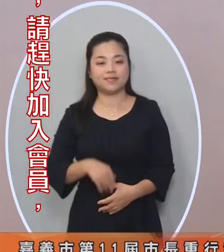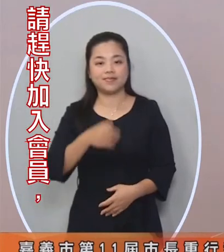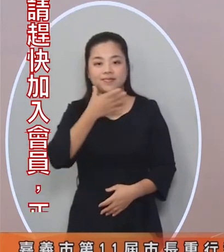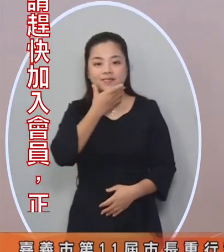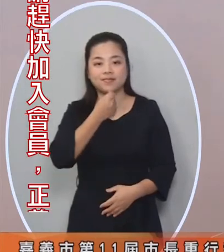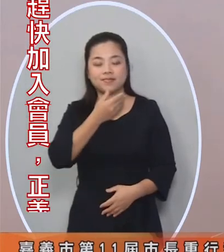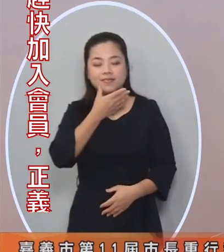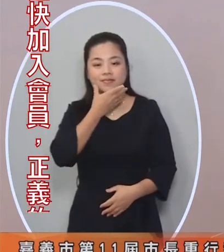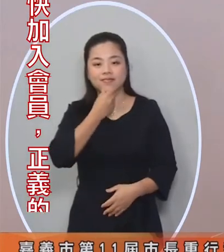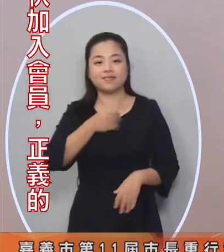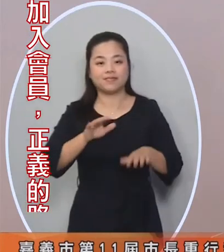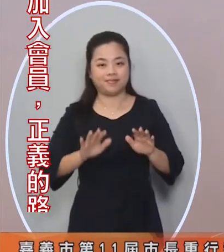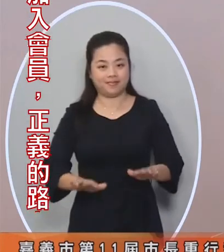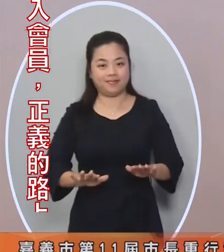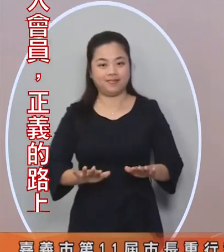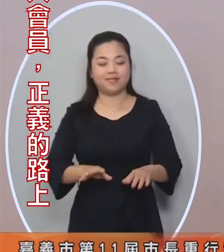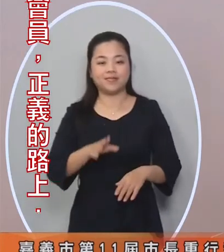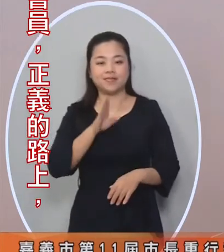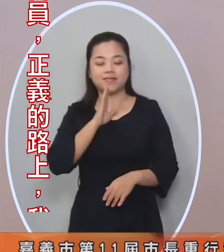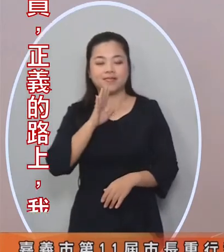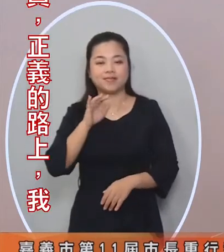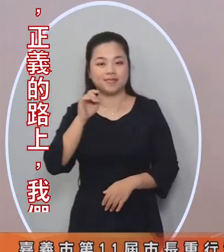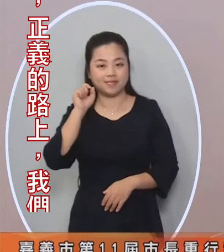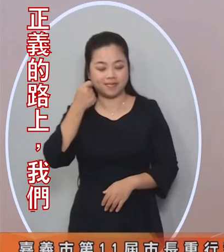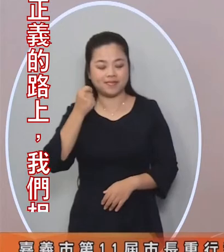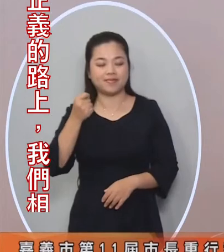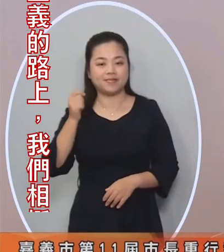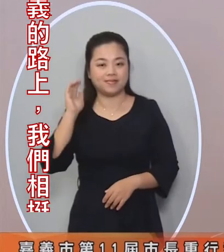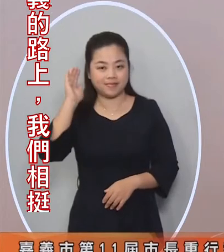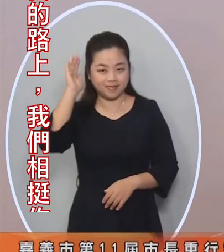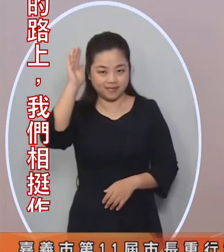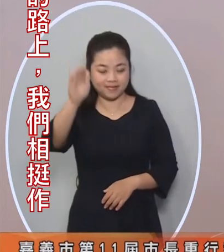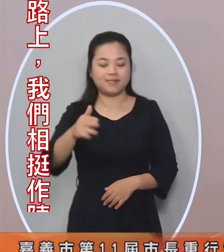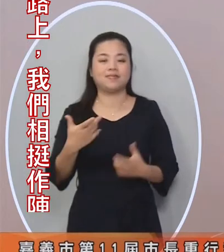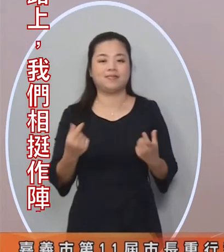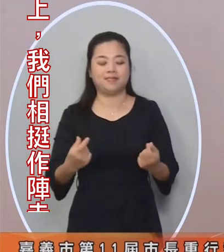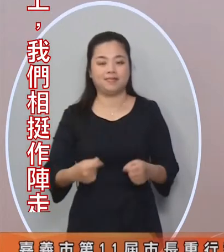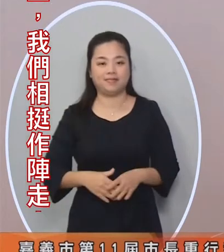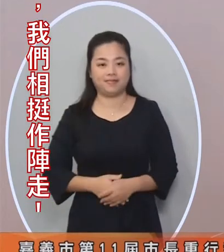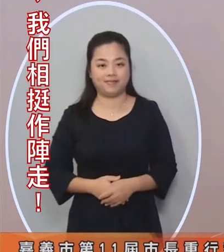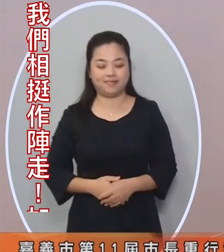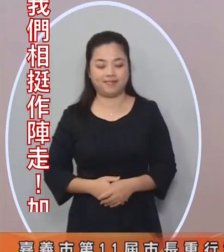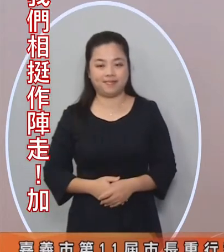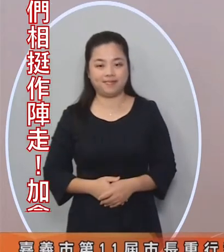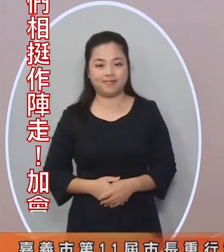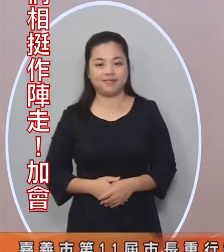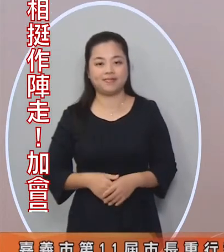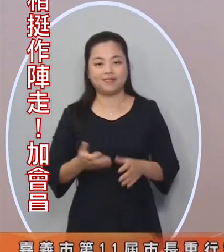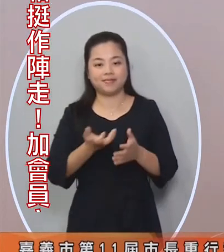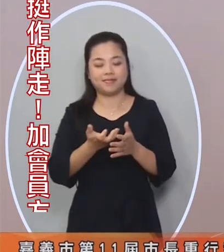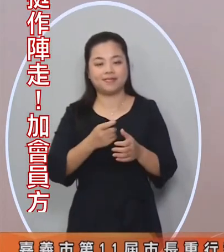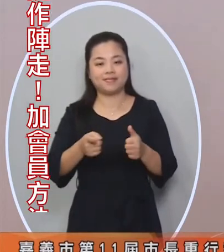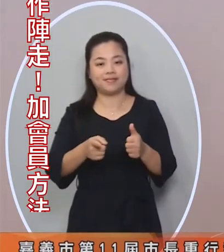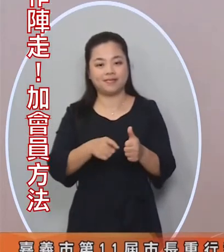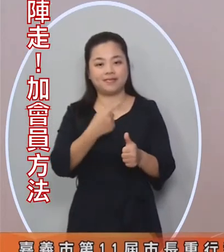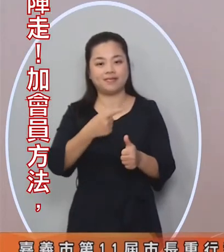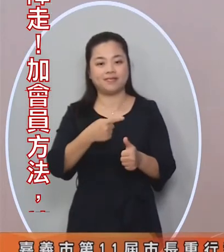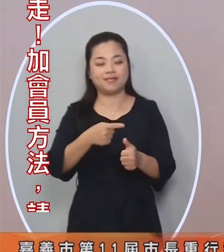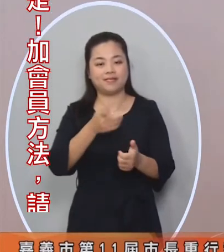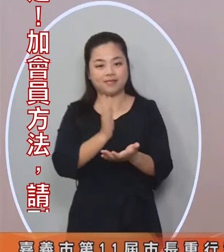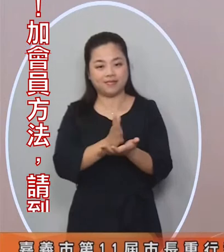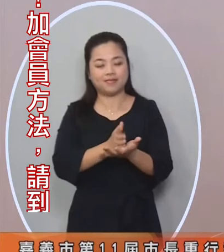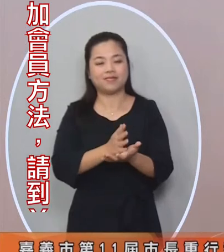幸福进行式是嘉义未来式。刚刚在第一轮，我们已经说明了过去的政